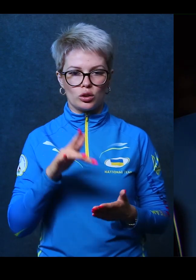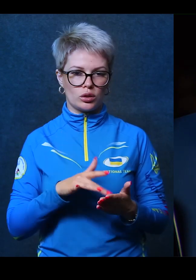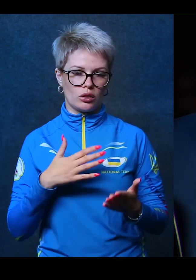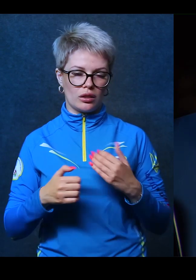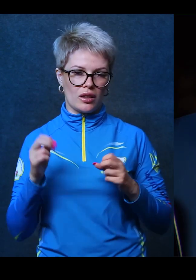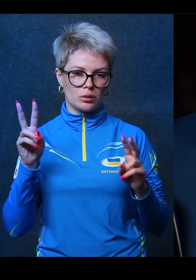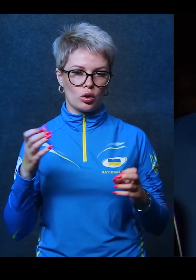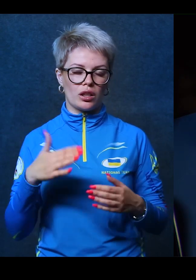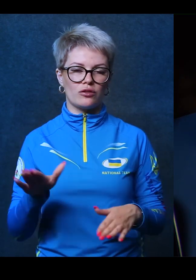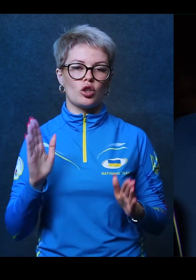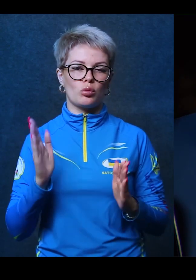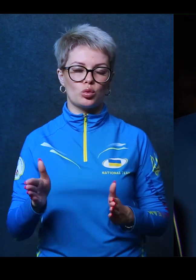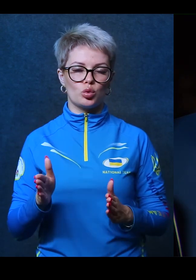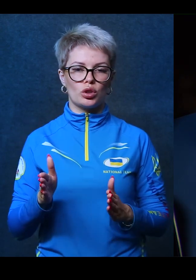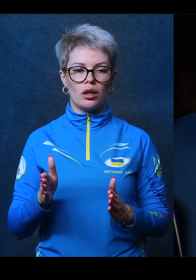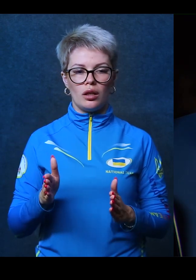центру спорту, які будуть вже